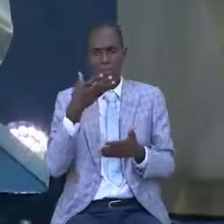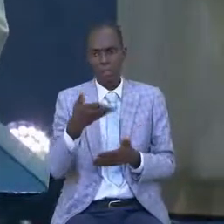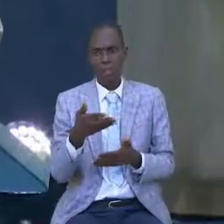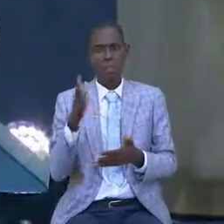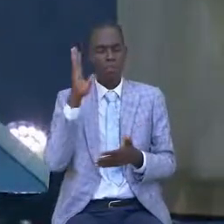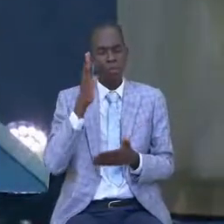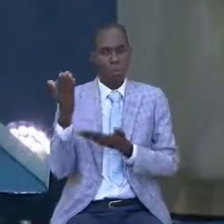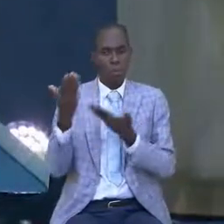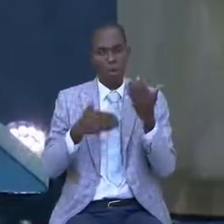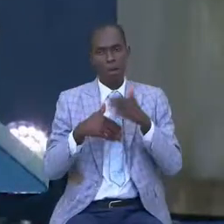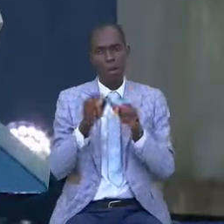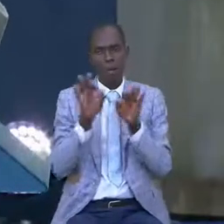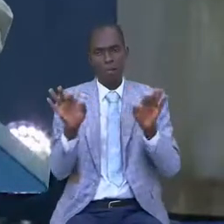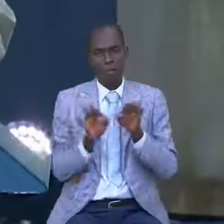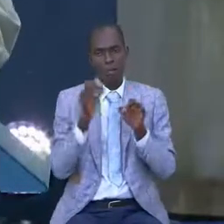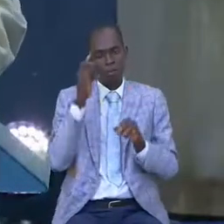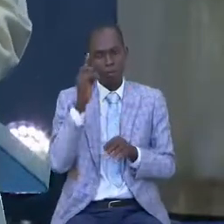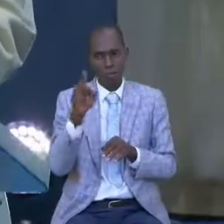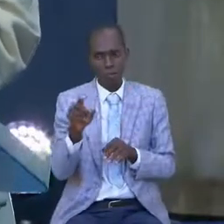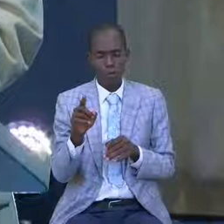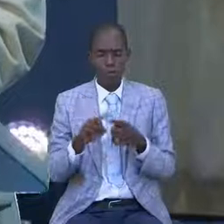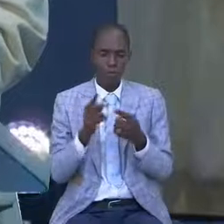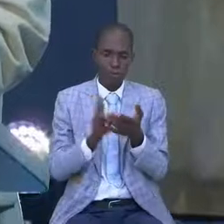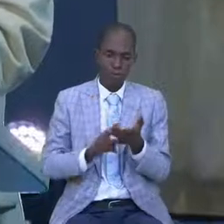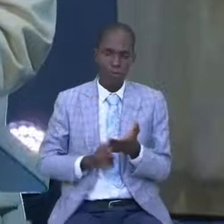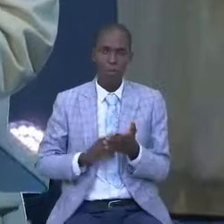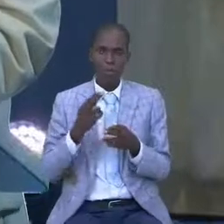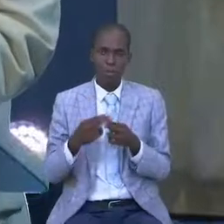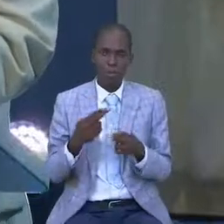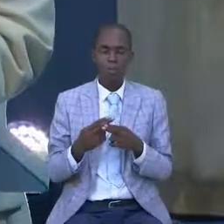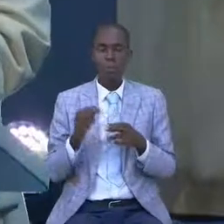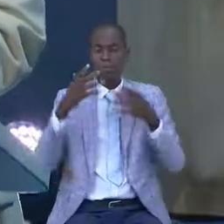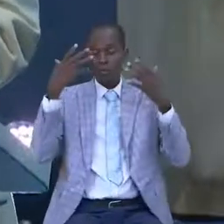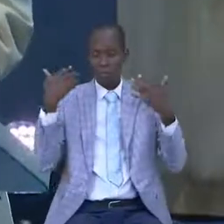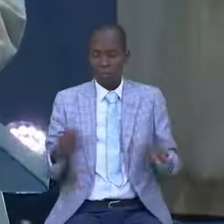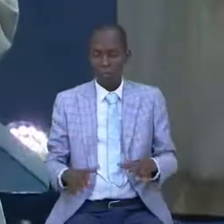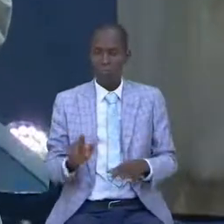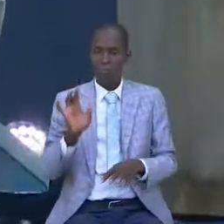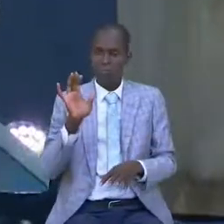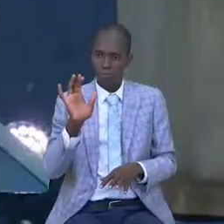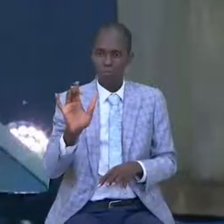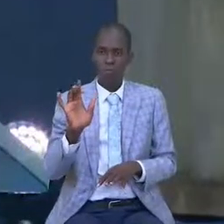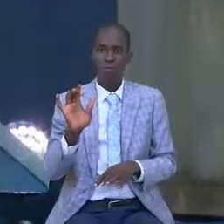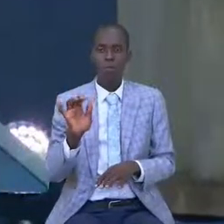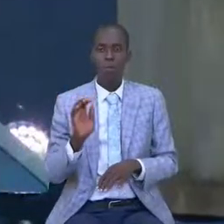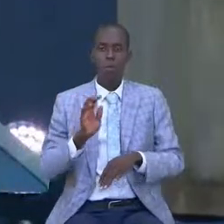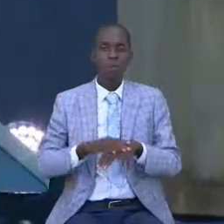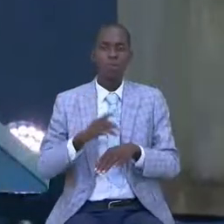Vous êtes à la télé, vous avez donné votre vie au Seigneur Jésus-Christ. Vous êtes un